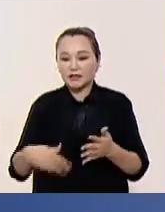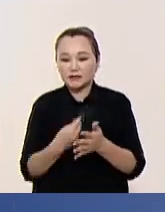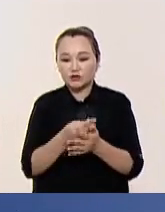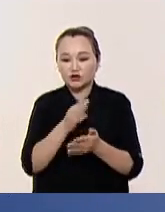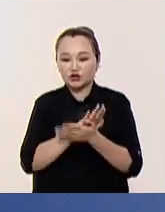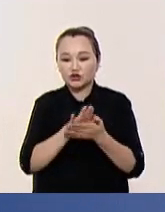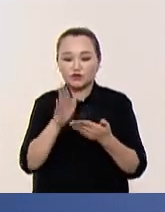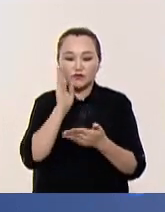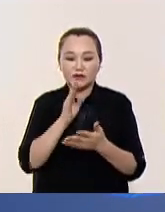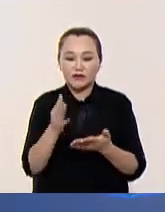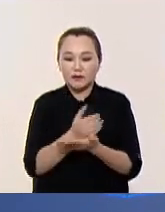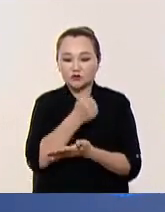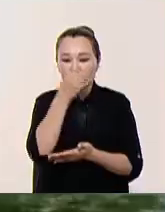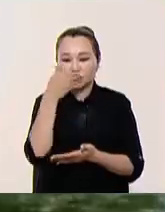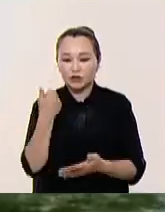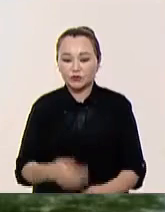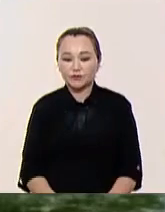таза суға жете алмай отыр.